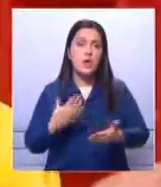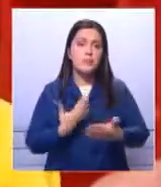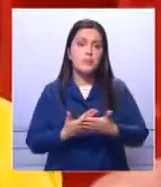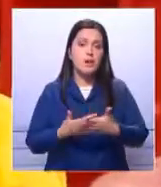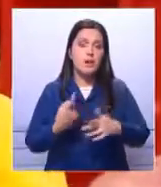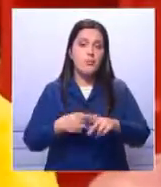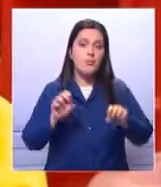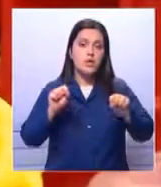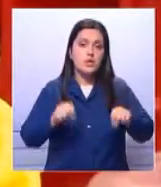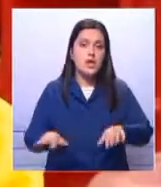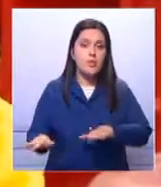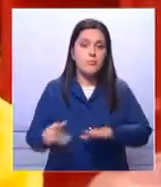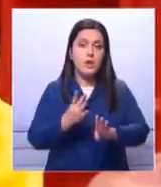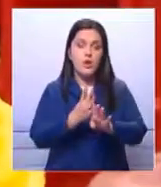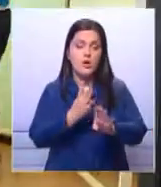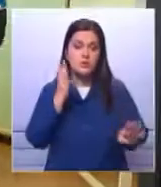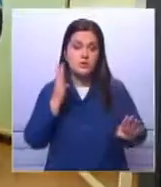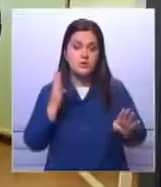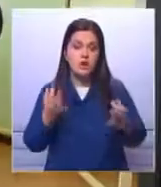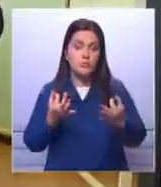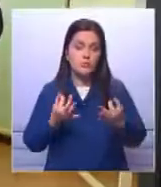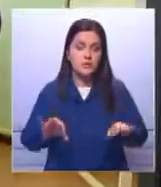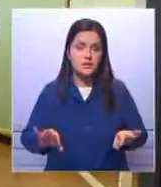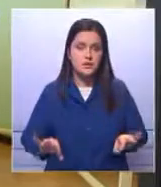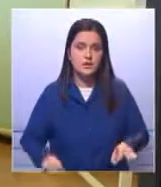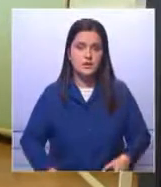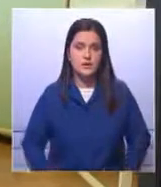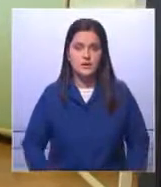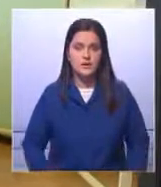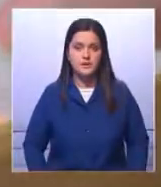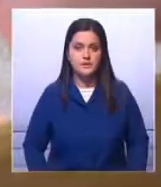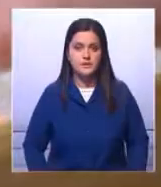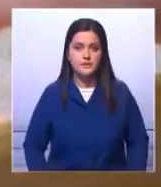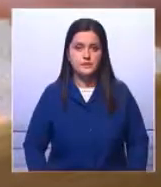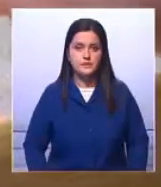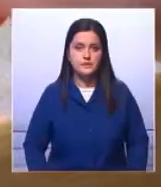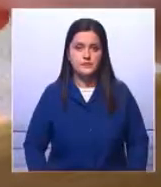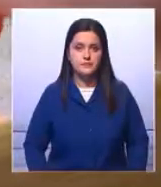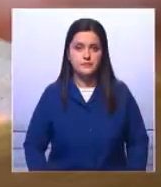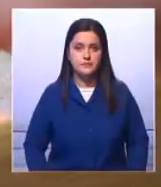ЦОН. Предполагается, что это позволит сделать процесс очередности прозрачным.